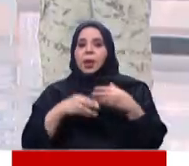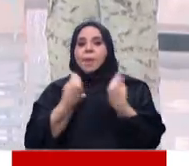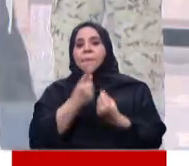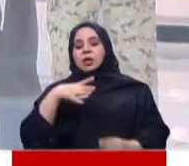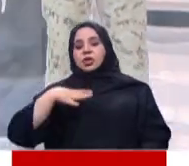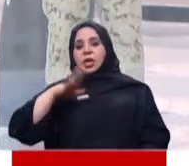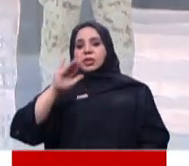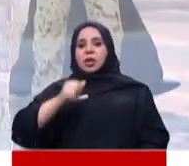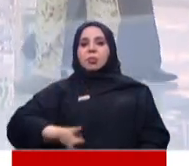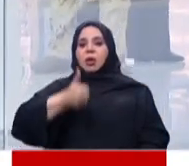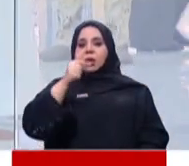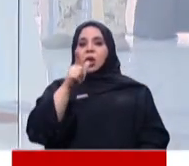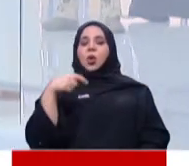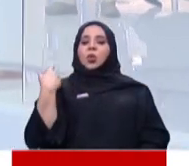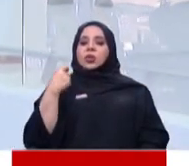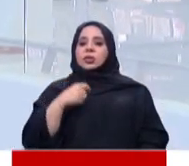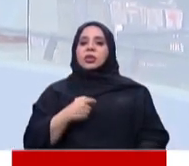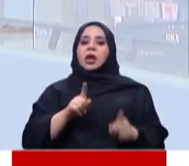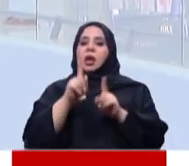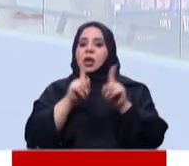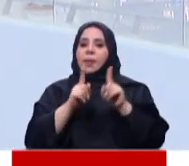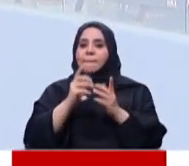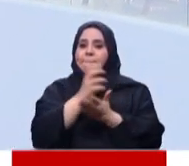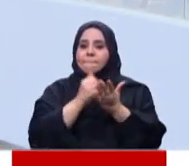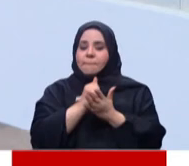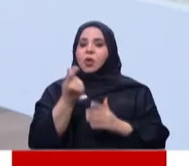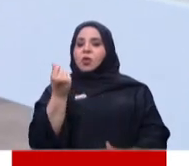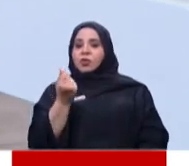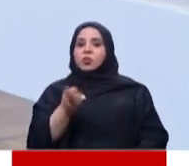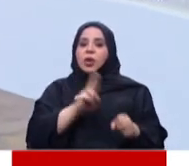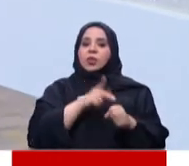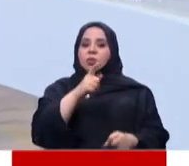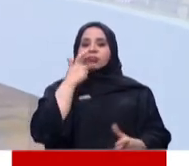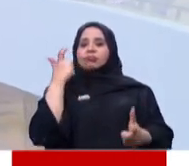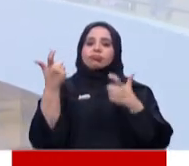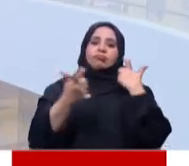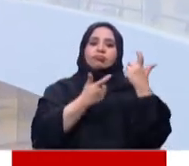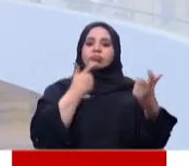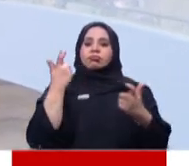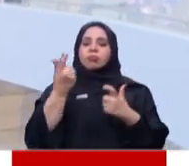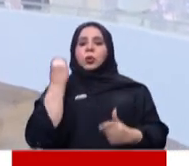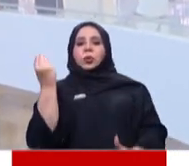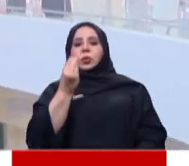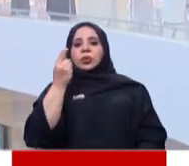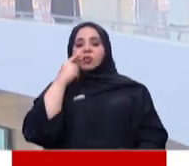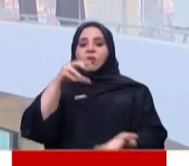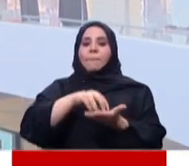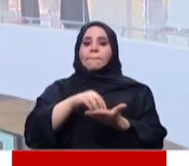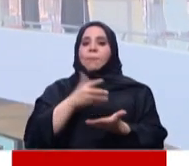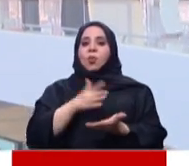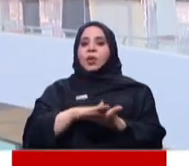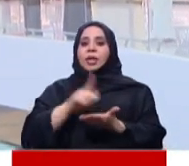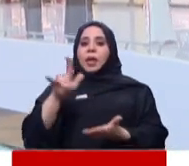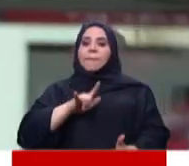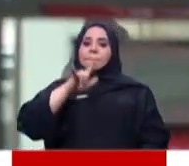ومعالي الشيخ سلمان بن خليفة الخليفة وزير المالية والاقتصاد الوطني بجولة تفقدية في مطار البحرين الدولي